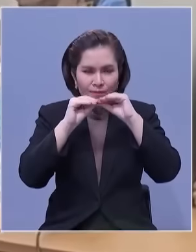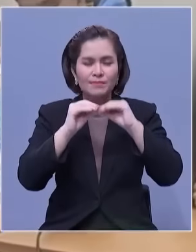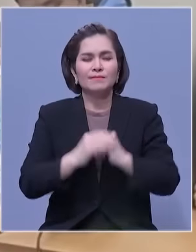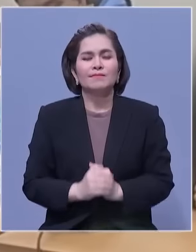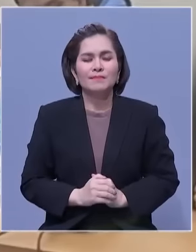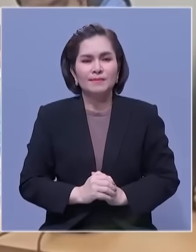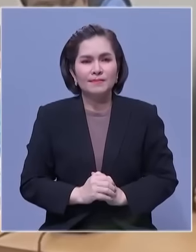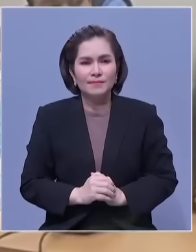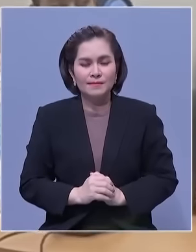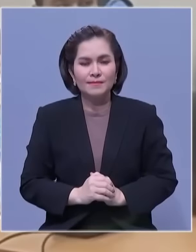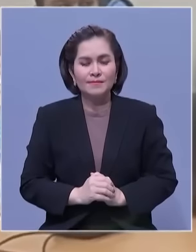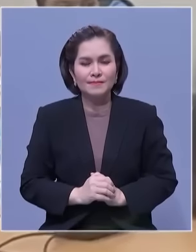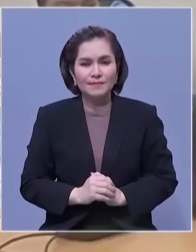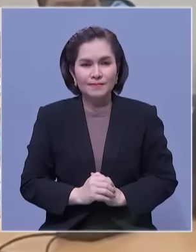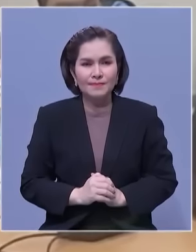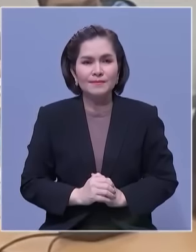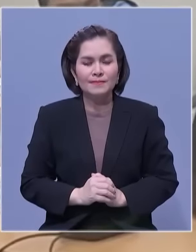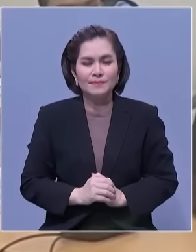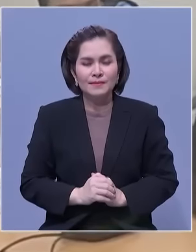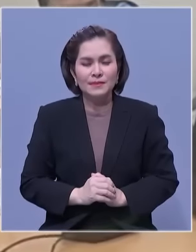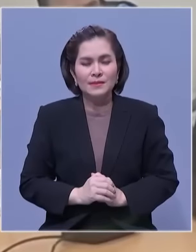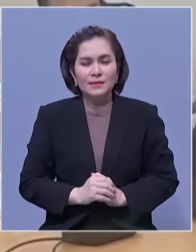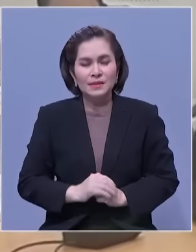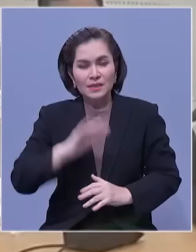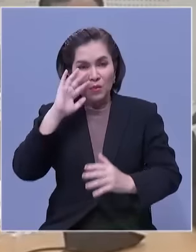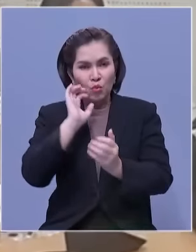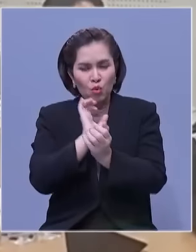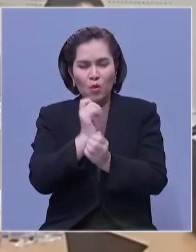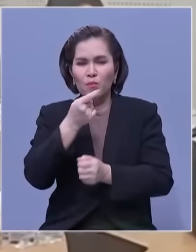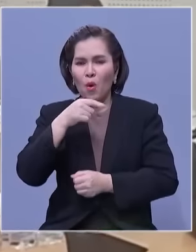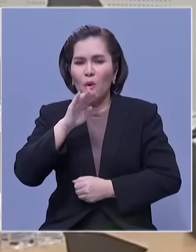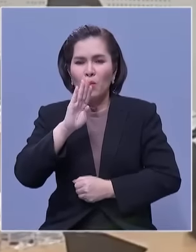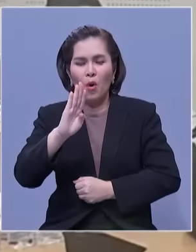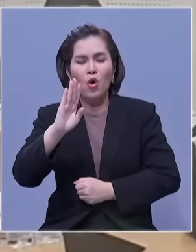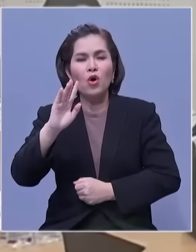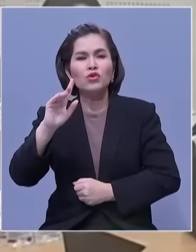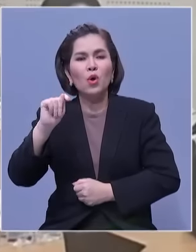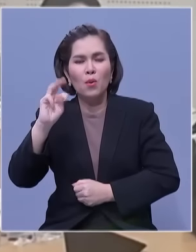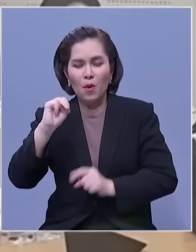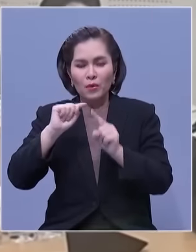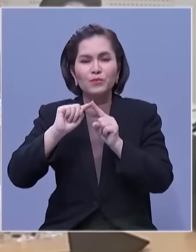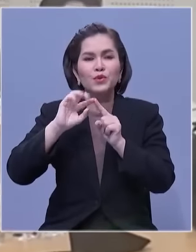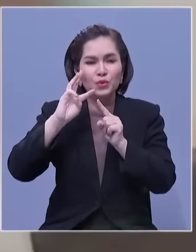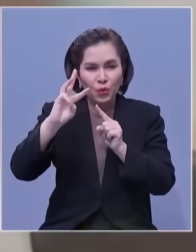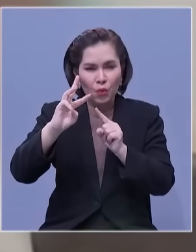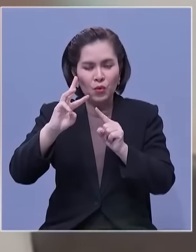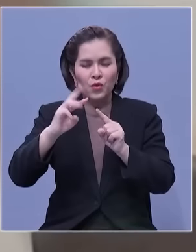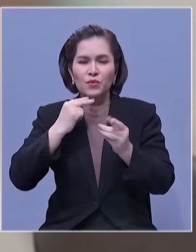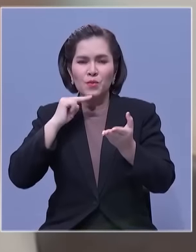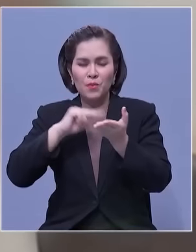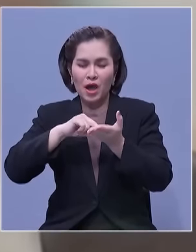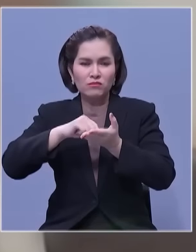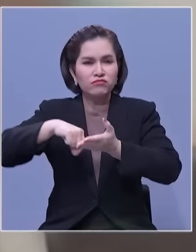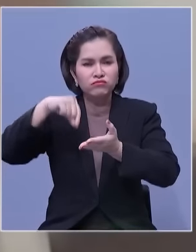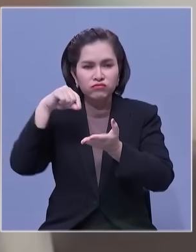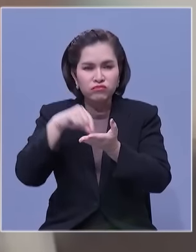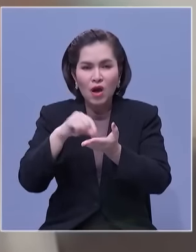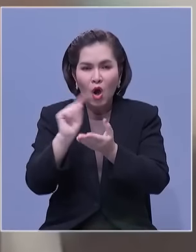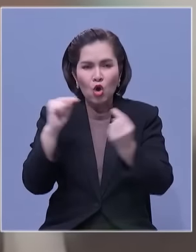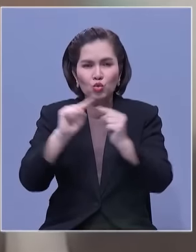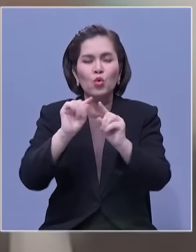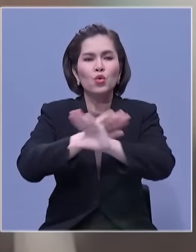ำรวจตรีทรงโปรดสิริสุขะนะครับผู้บังคับการตำรวจตรวจคนเข้าเมือง6ได้ลงนามอนุมัติเพิกถอนวีซ่า